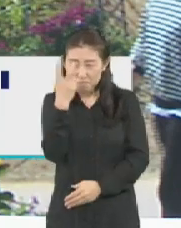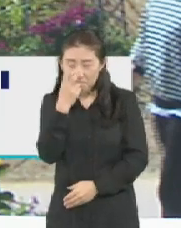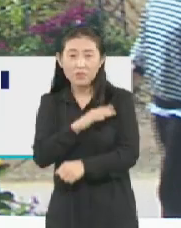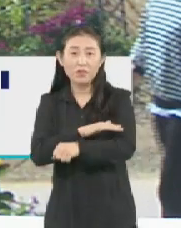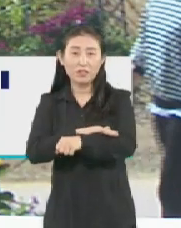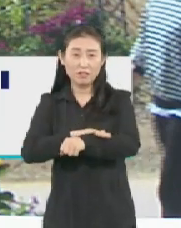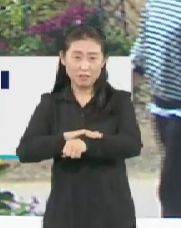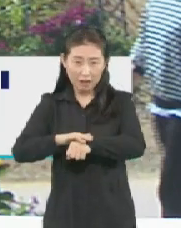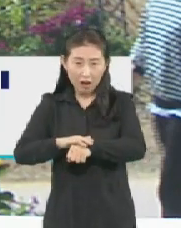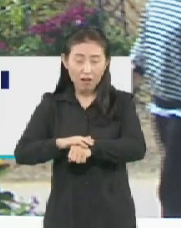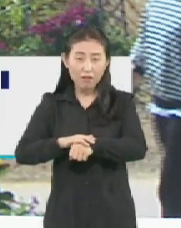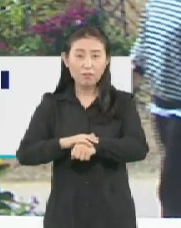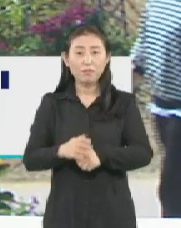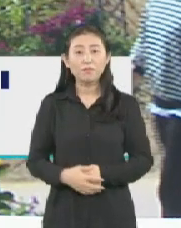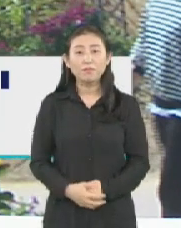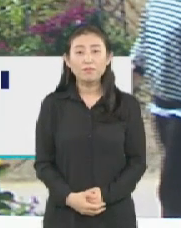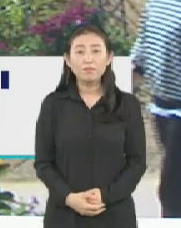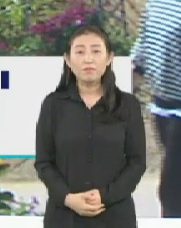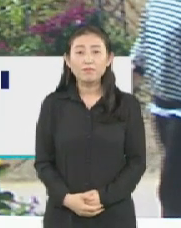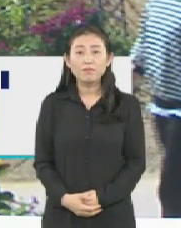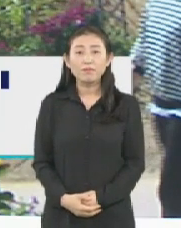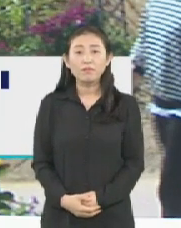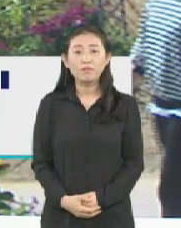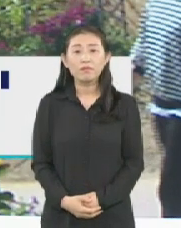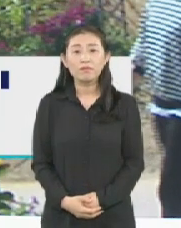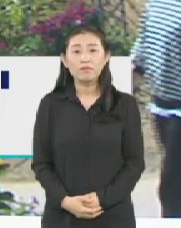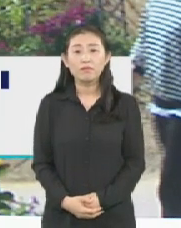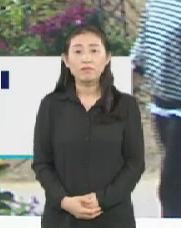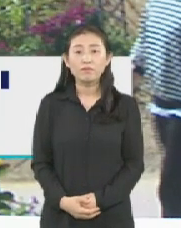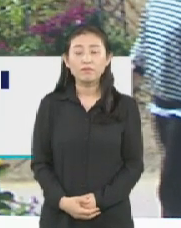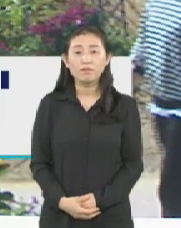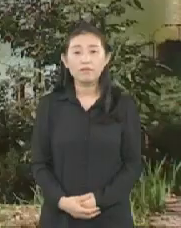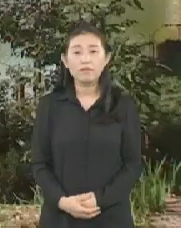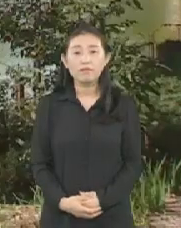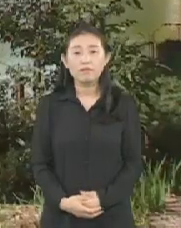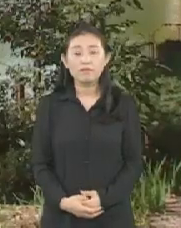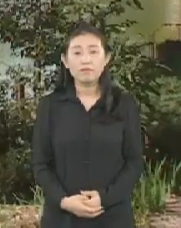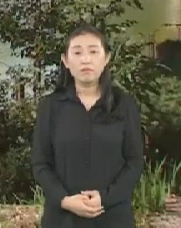기울이며 긴장의 끈을 바짝 조였습니다. 김진호 기자입니다.